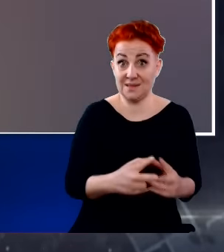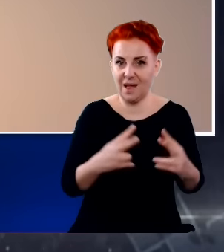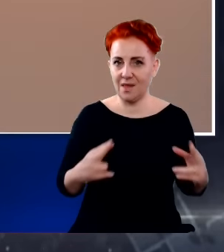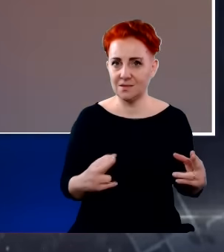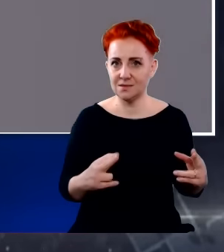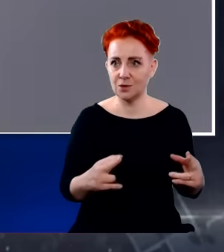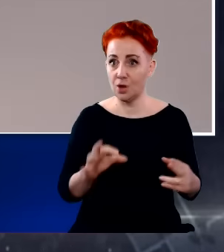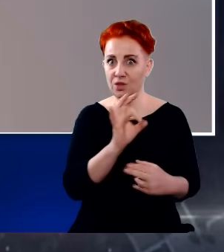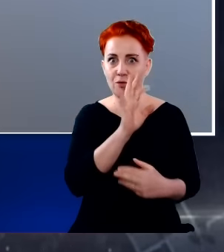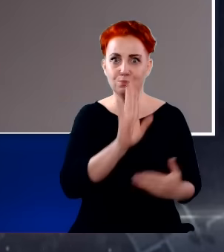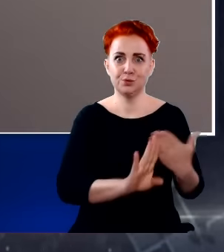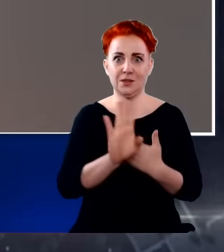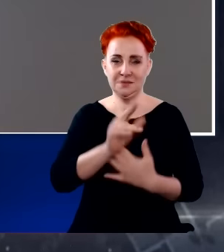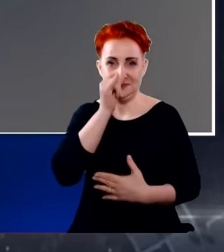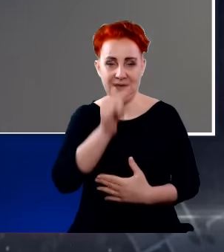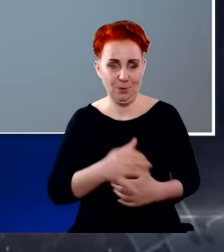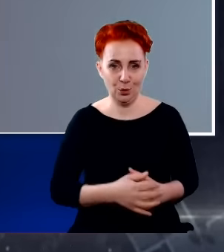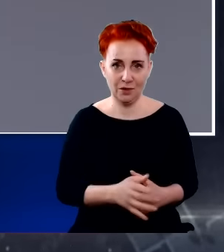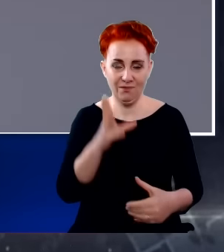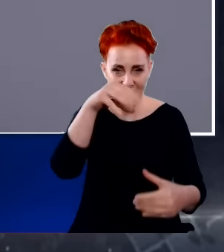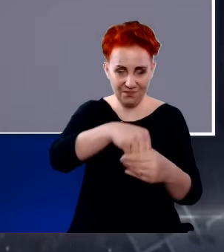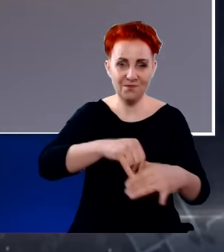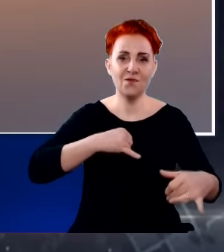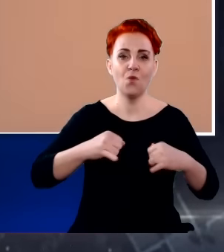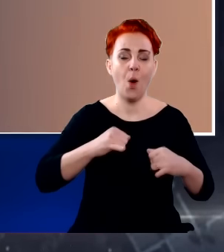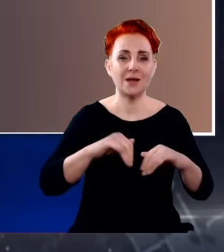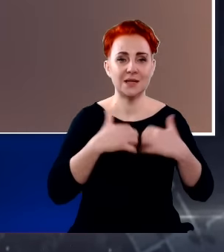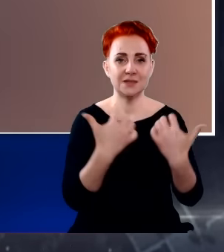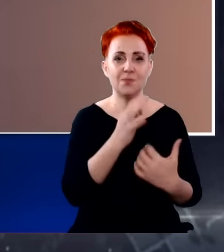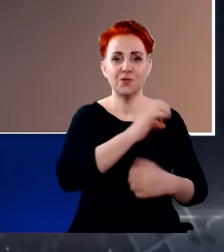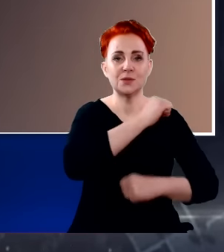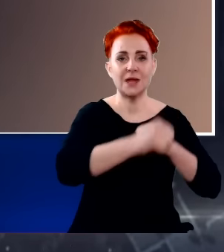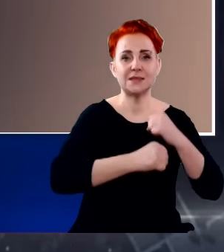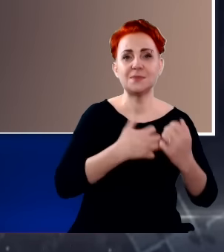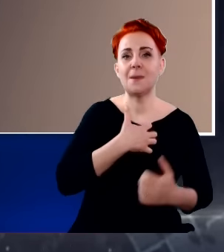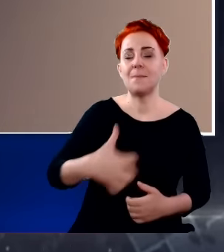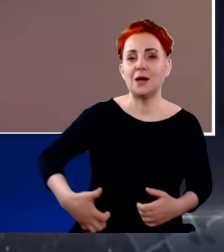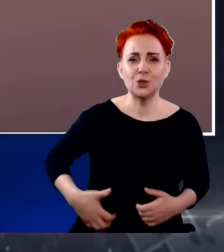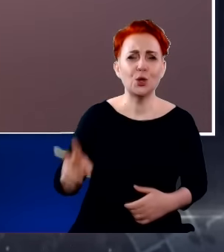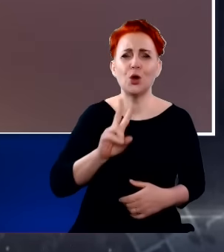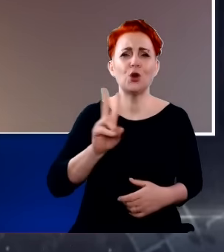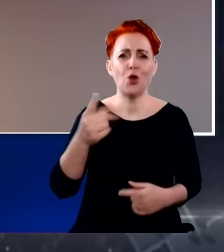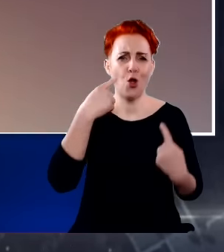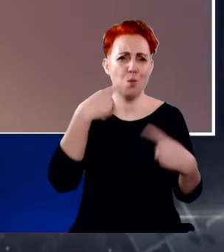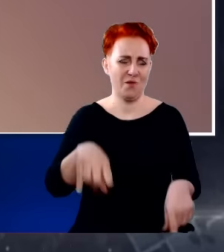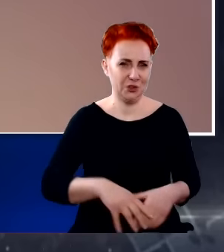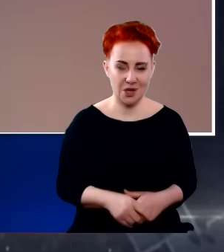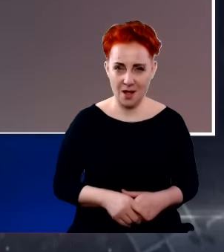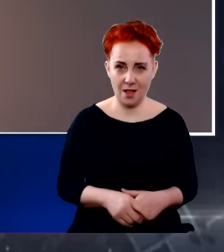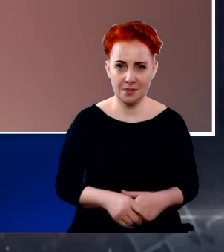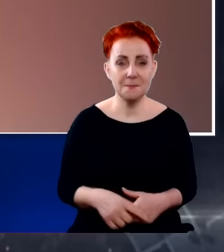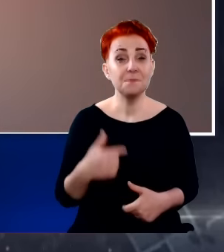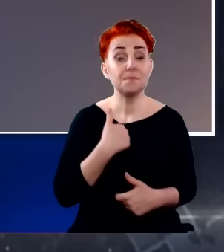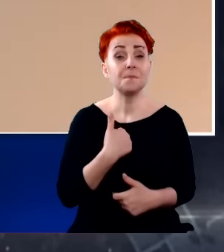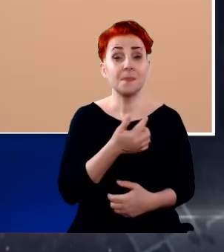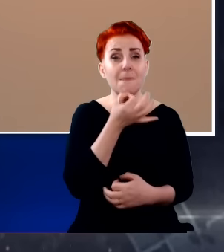swojego przedstawicielstwa we władzy sejmowej, czyli swojego wicemarszałka. Kto za tym wszystkim stoi? Bo ja pytałam